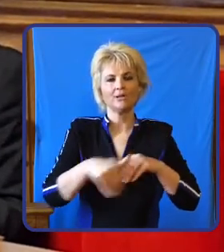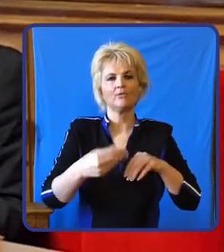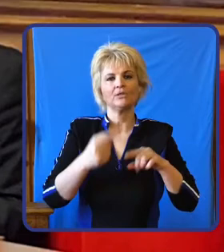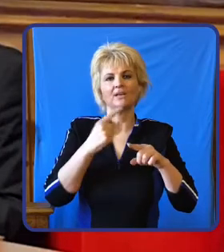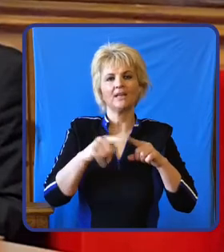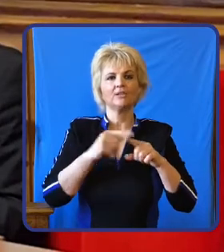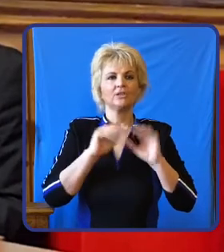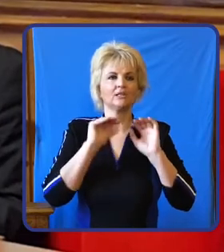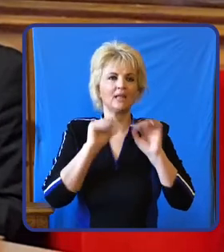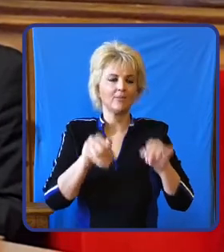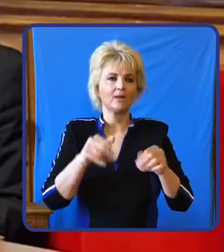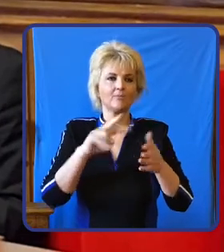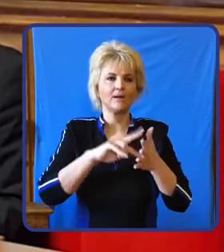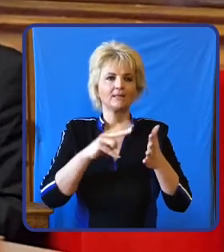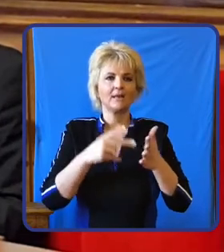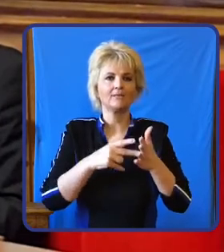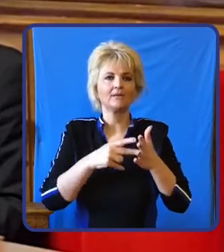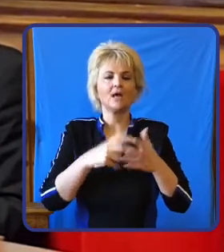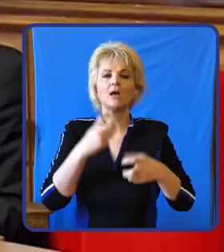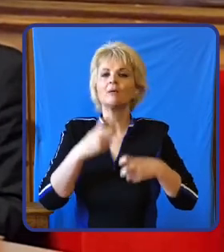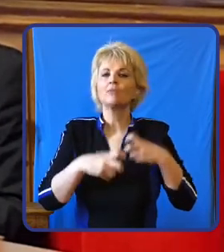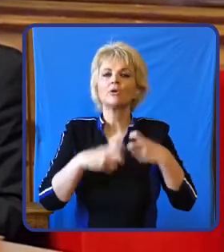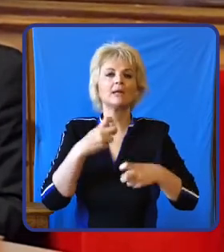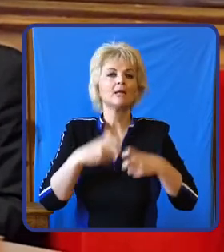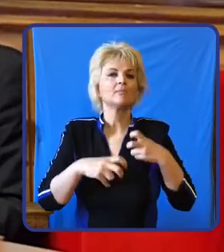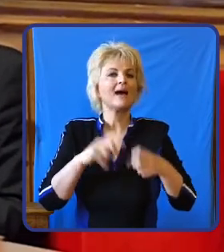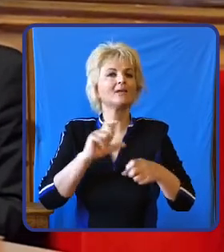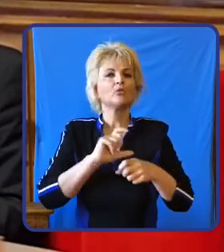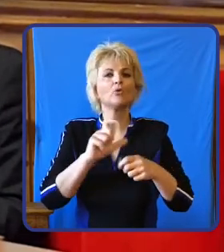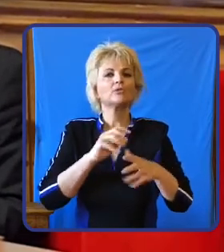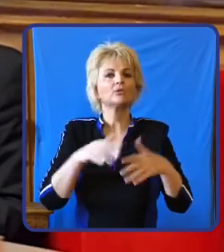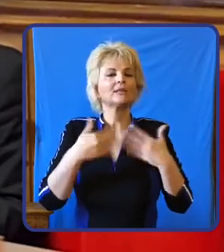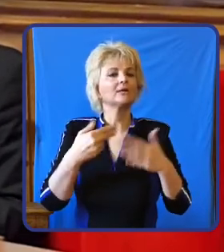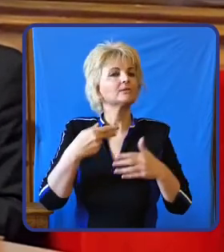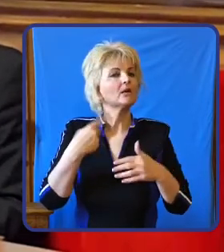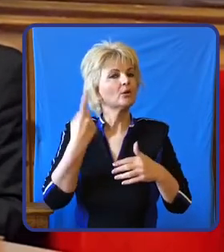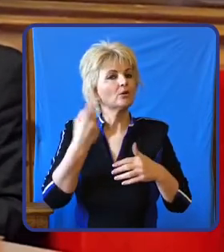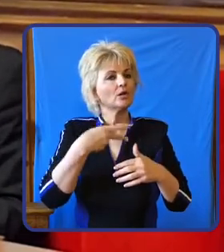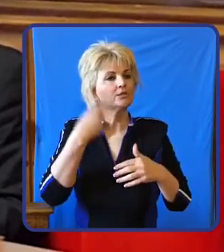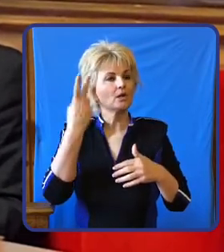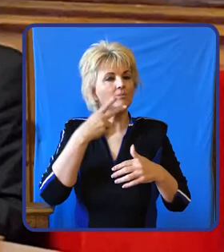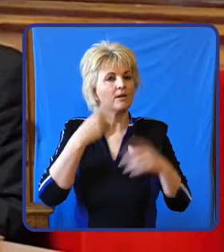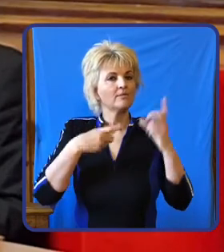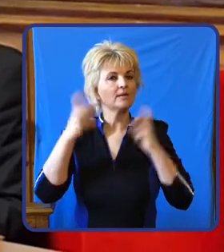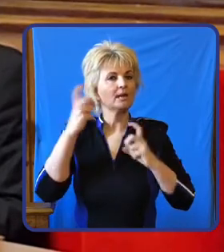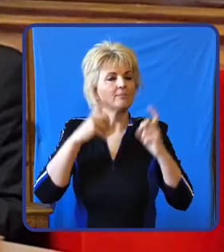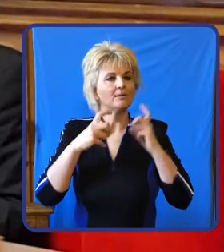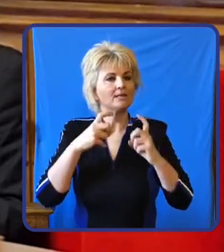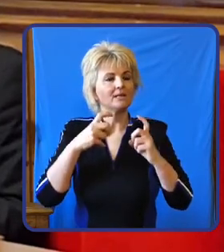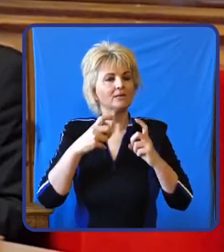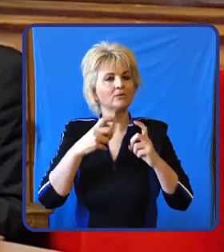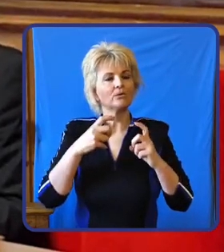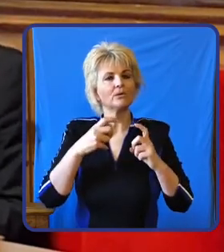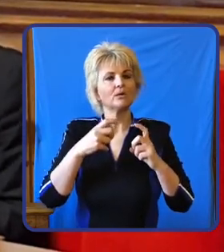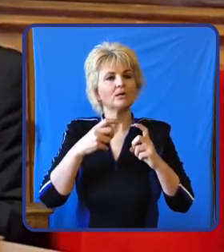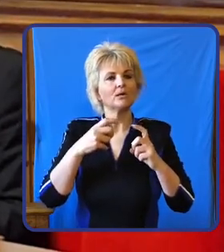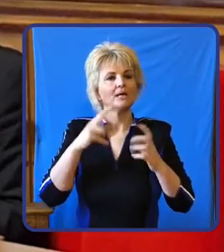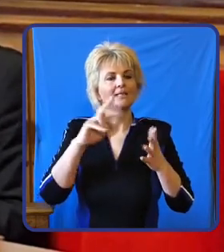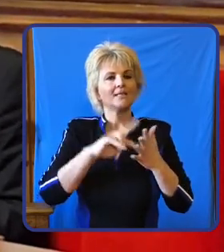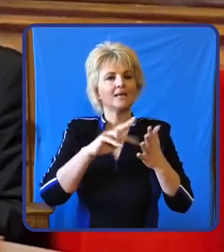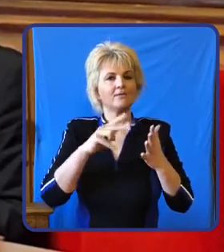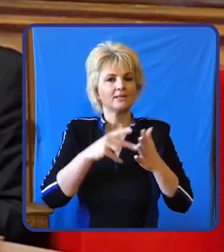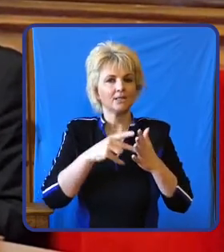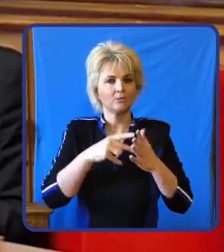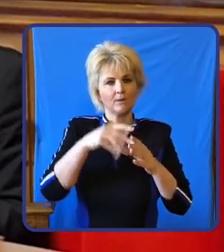támogatás betervezése bármi gondot, problémát az ön szakmai meglátása szerint jeleze, hogy bekerült